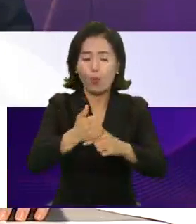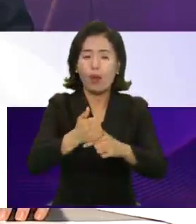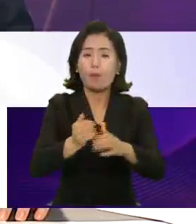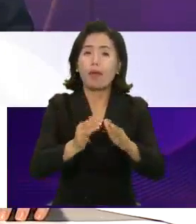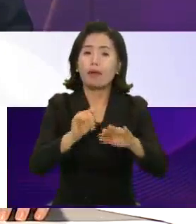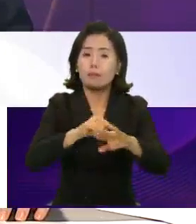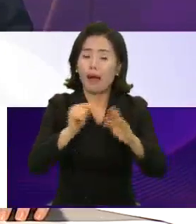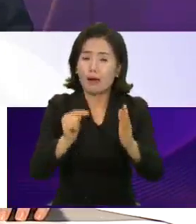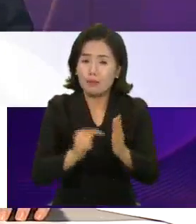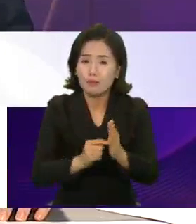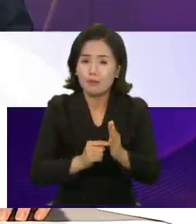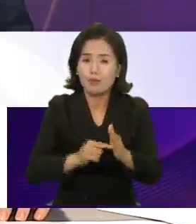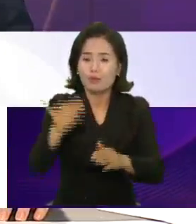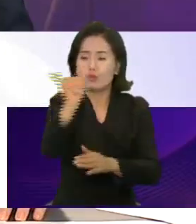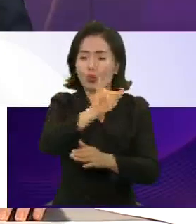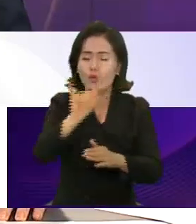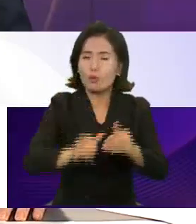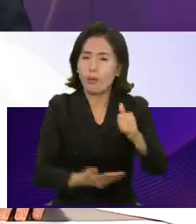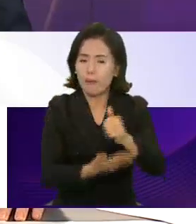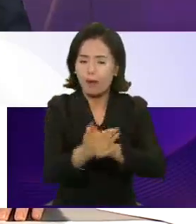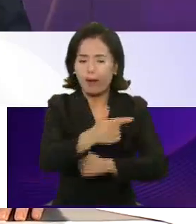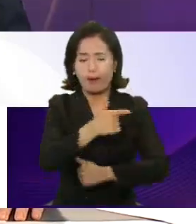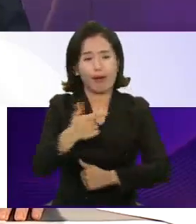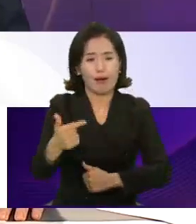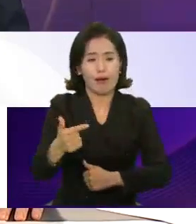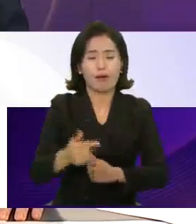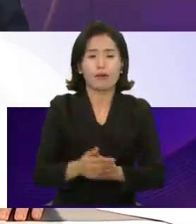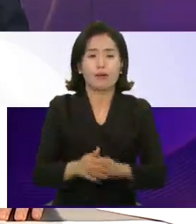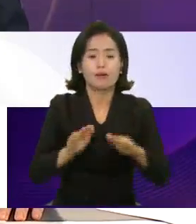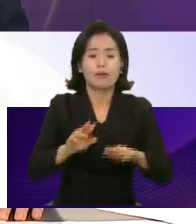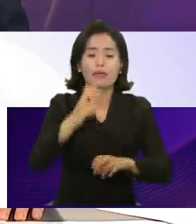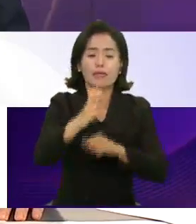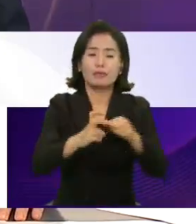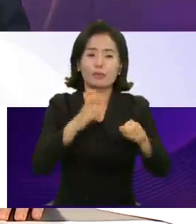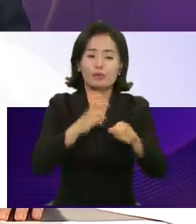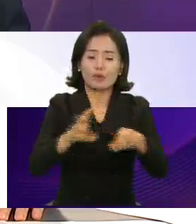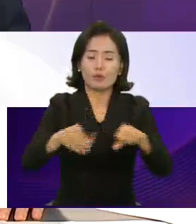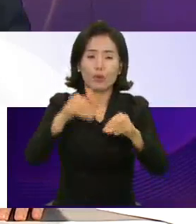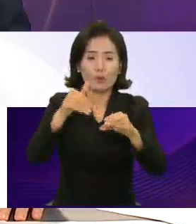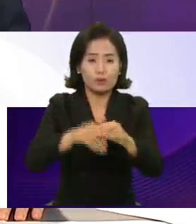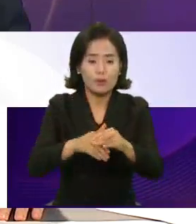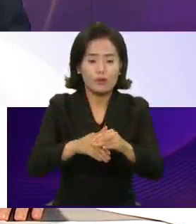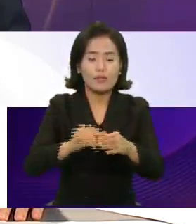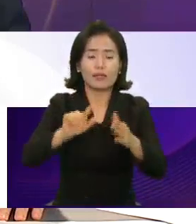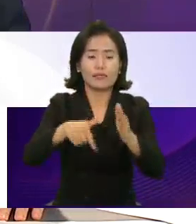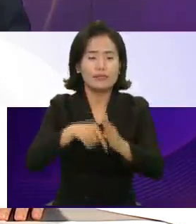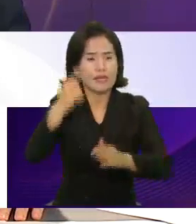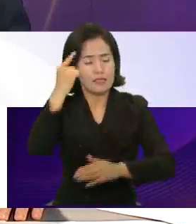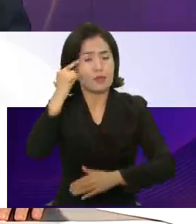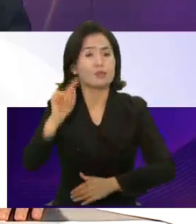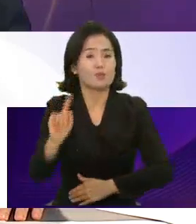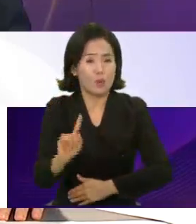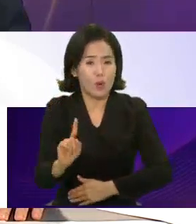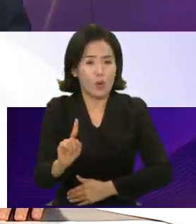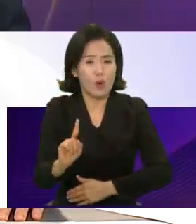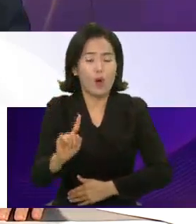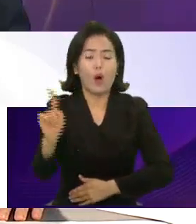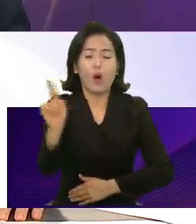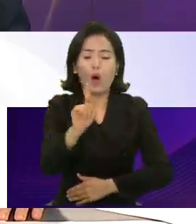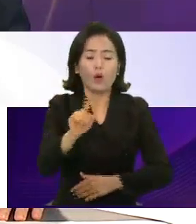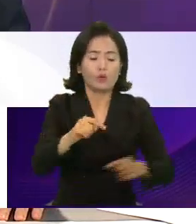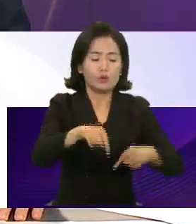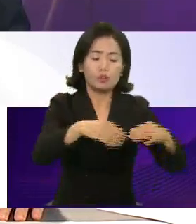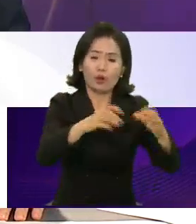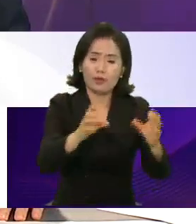민심은 전국 판세의 가늠자로 평가받아왔는데요. 최근 20년간 치러진 총선에서의 시대 정신은 무엇이었고 어느